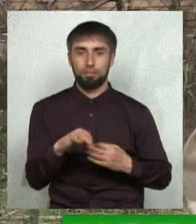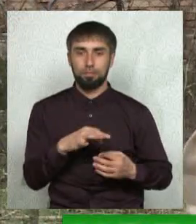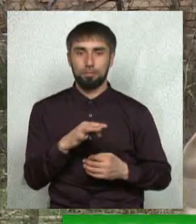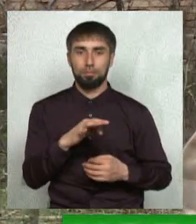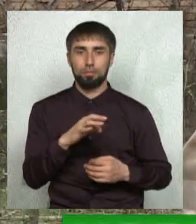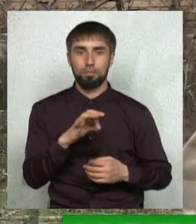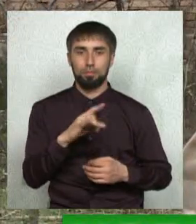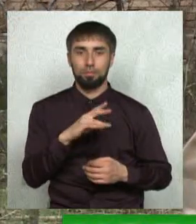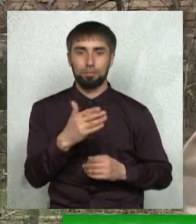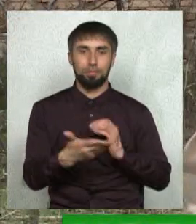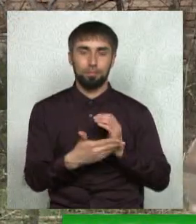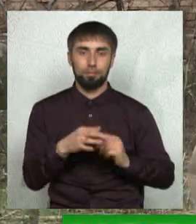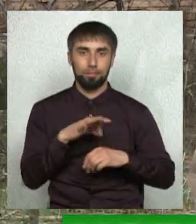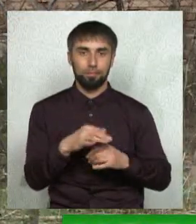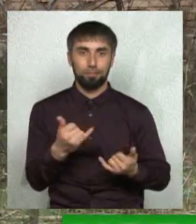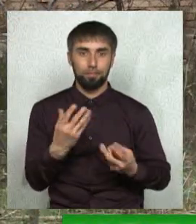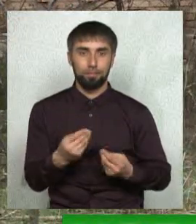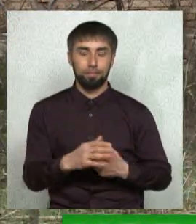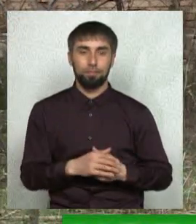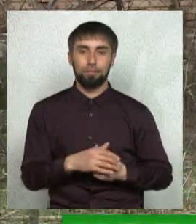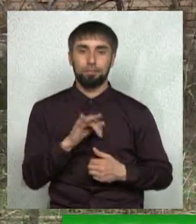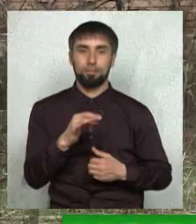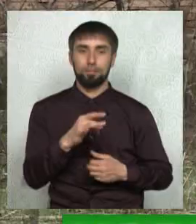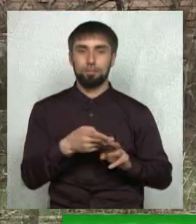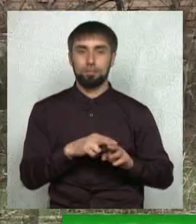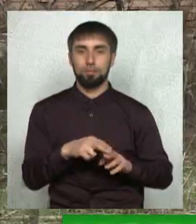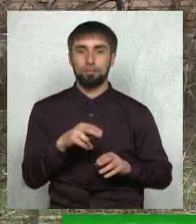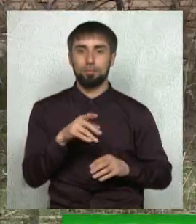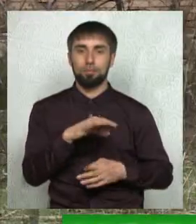Обрезку деревьев провели сегодня. Убрали лишние отростки.